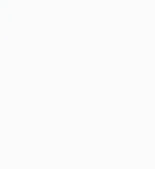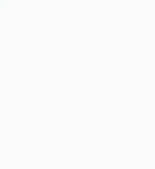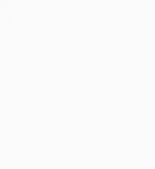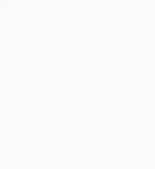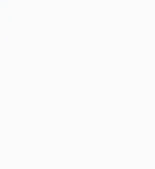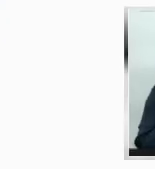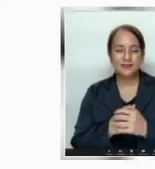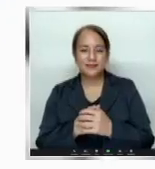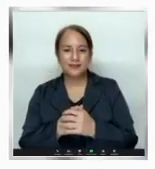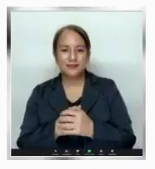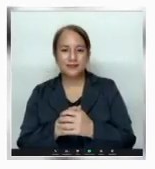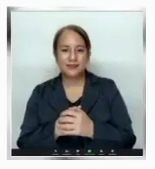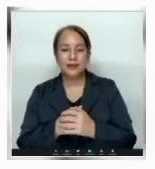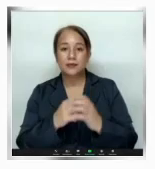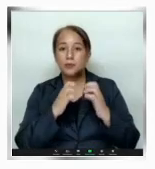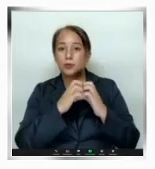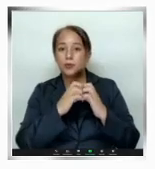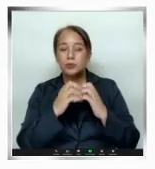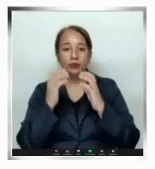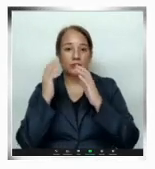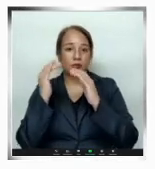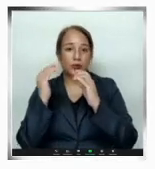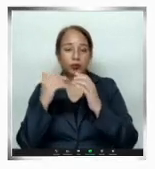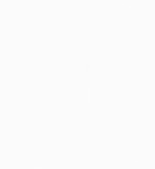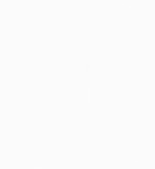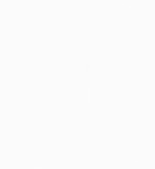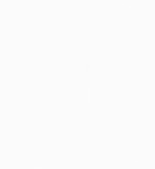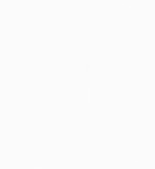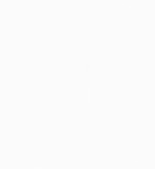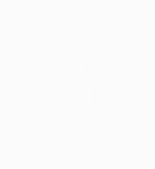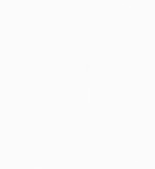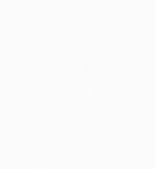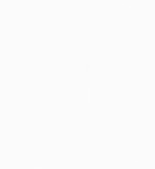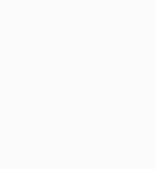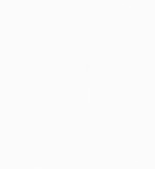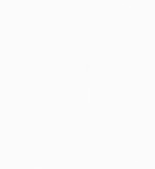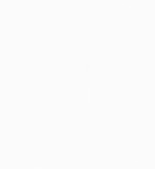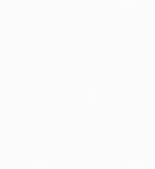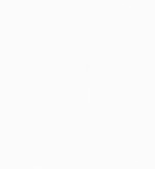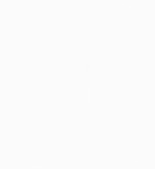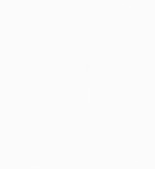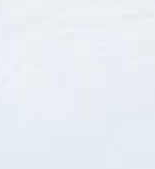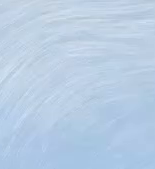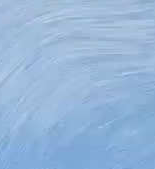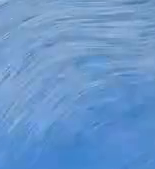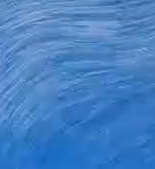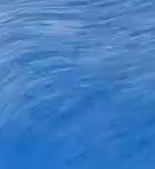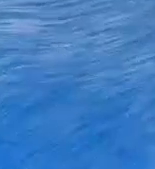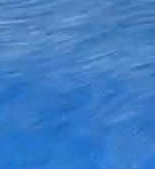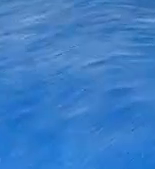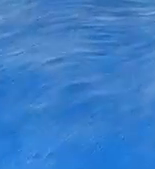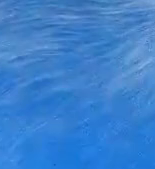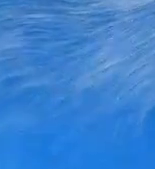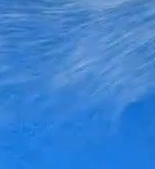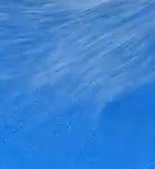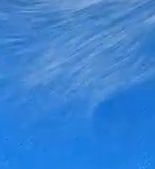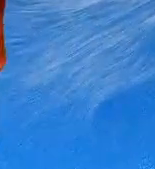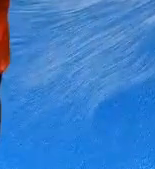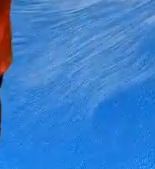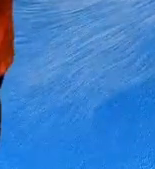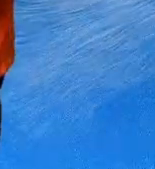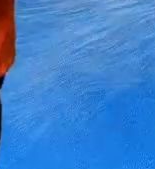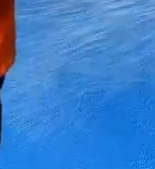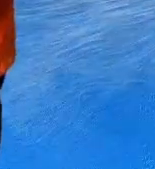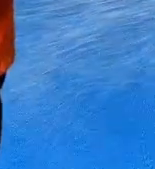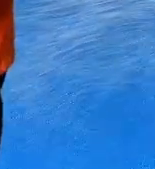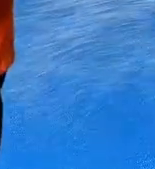Oh, mga kapuso, inaasahan po sa mga susunod na araw ang panibagong surge o yung paglakas ng hanging Amihan. Base sa wind forecast ng